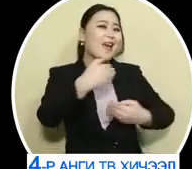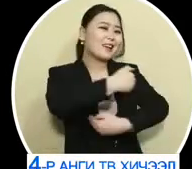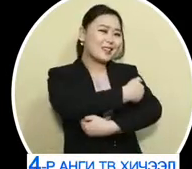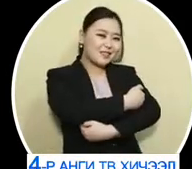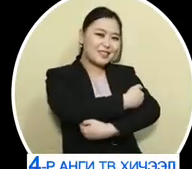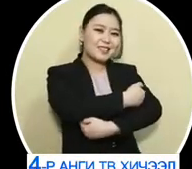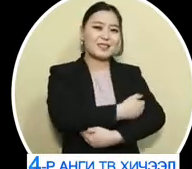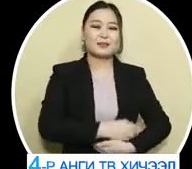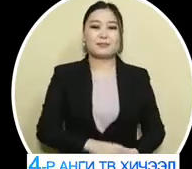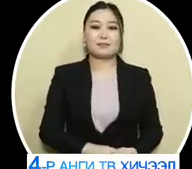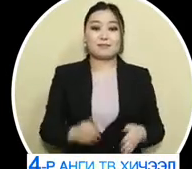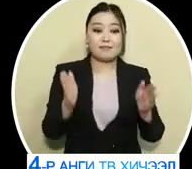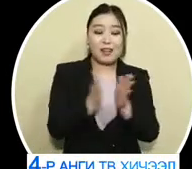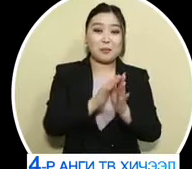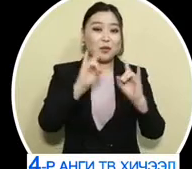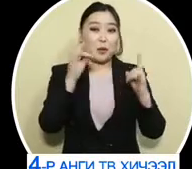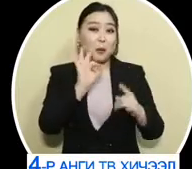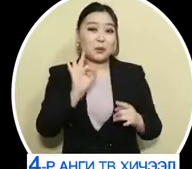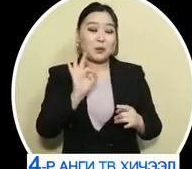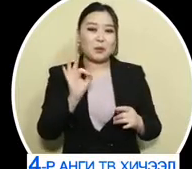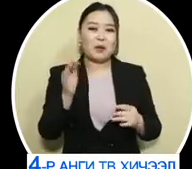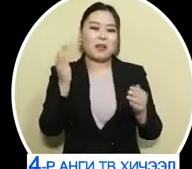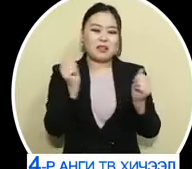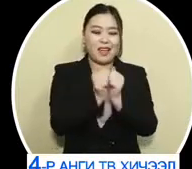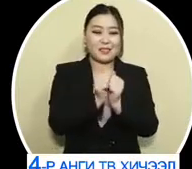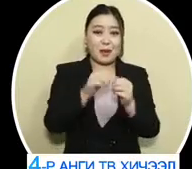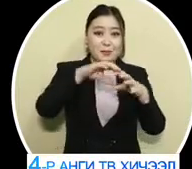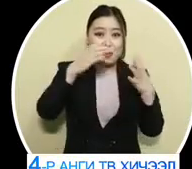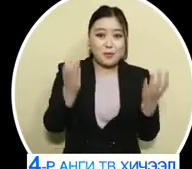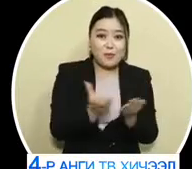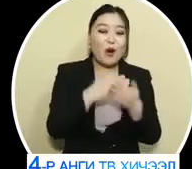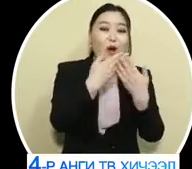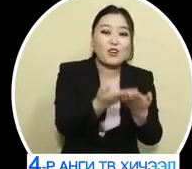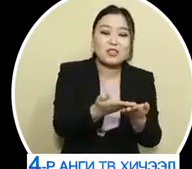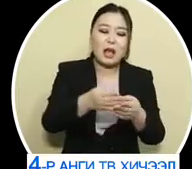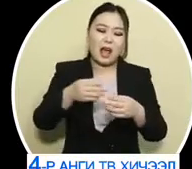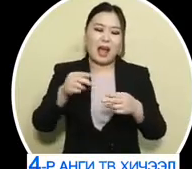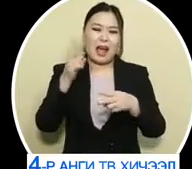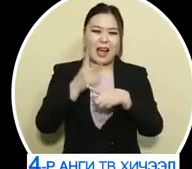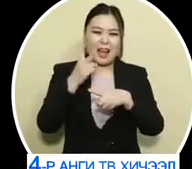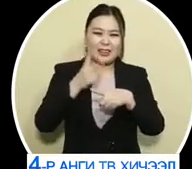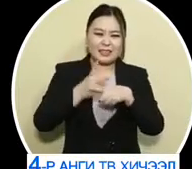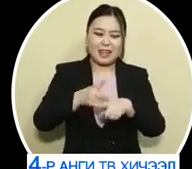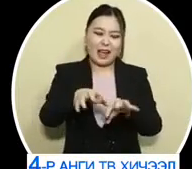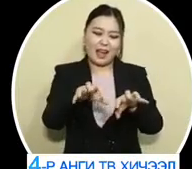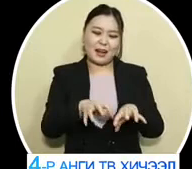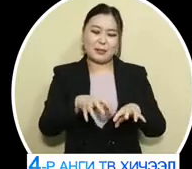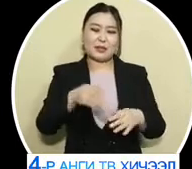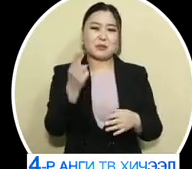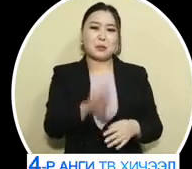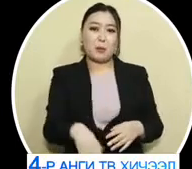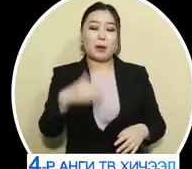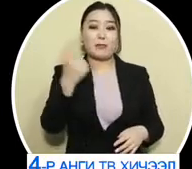дэвэрч хамт тоглодгүй найз маань бөмбөгөө өрч харандаагаа хамлдаг дүү маань үзгийн